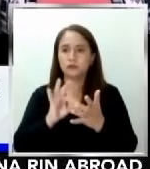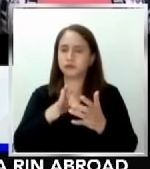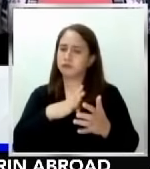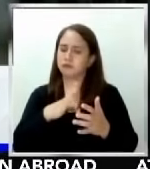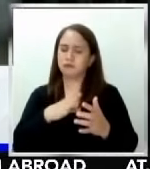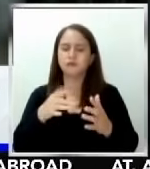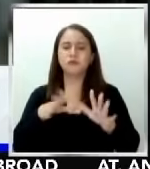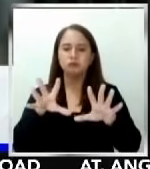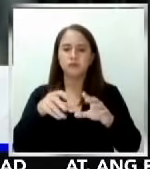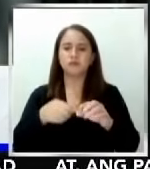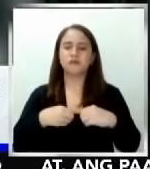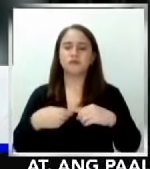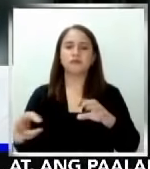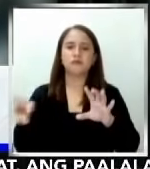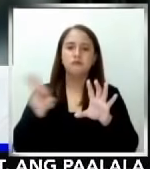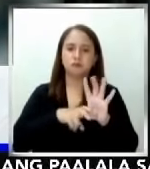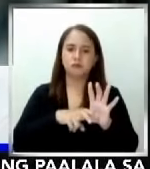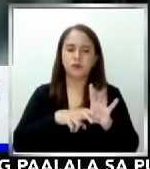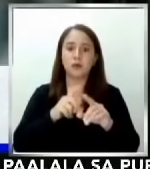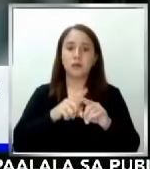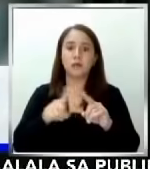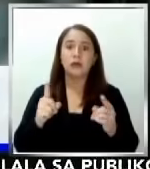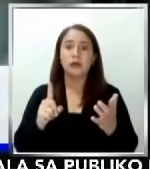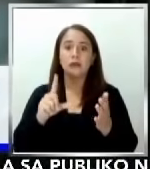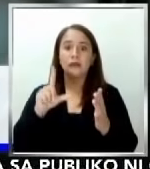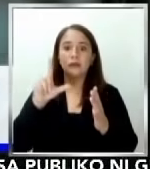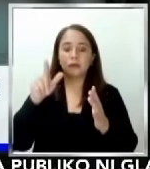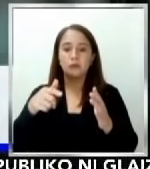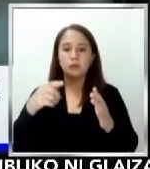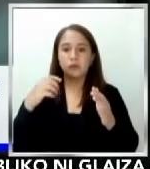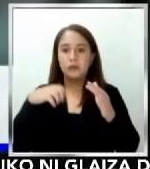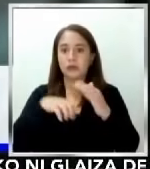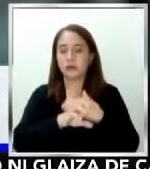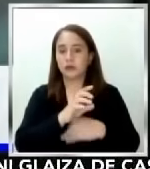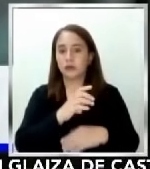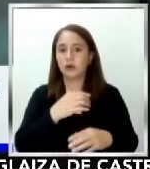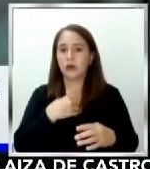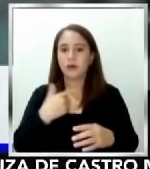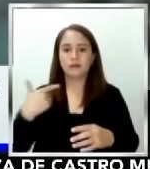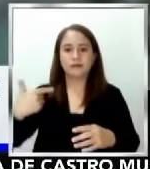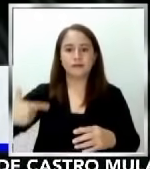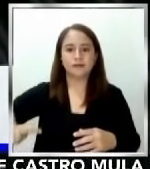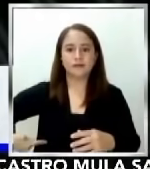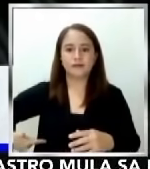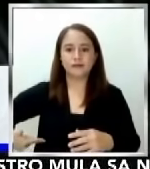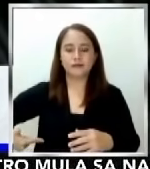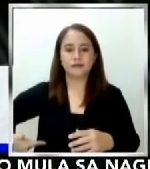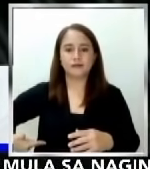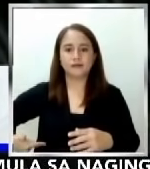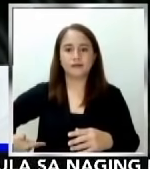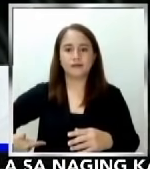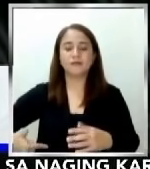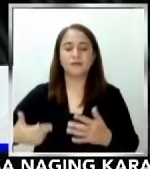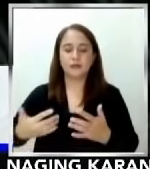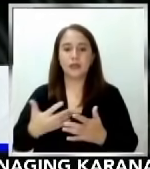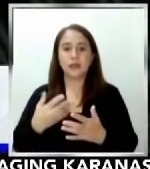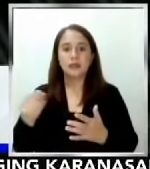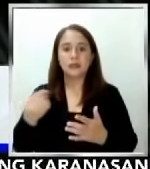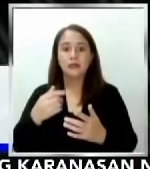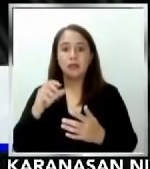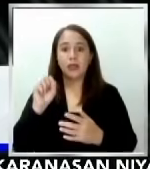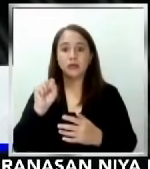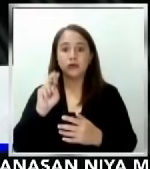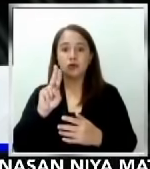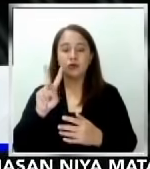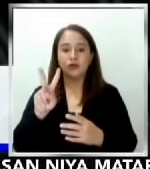biktima. Pero pagpasok pa lang daw ng sasakyan ni Antasuda, tinutukan na siya at hinold up ni Alhambra. Sa likod ng SUV, nakatago naman